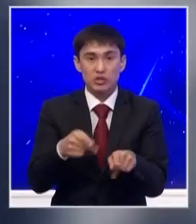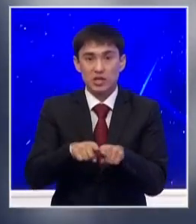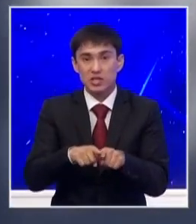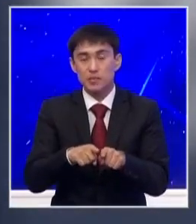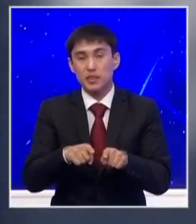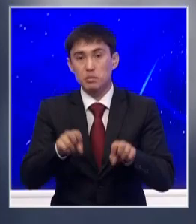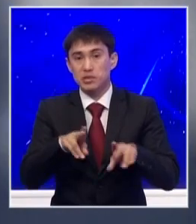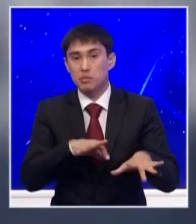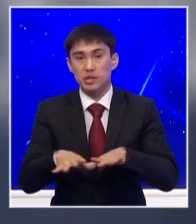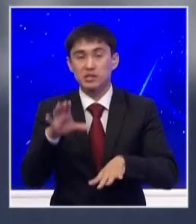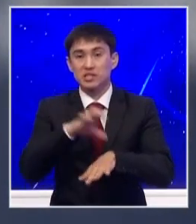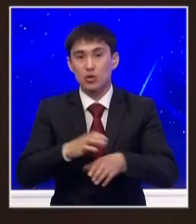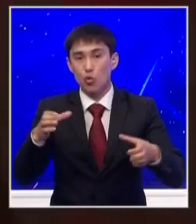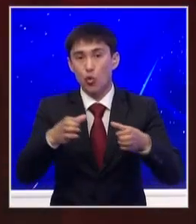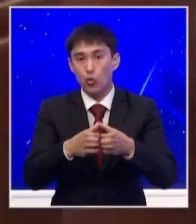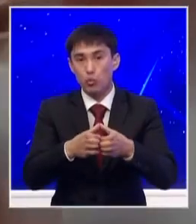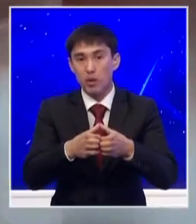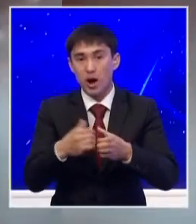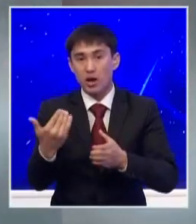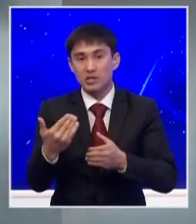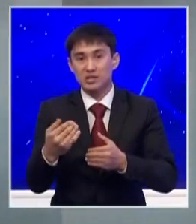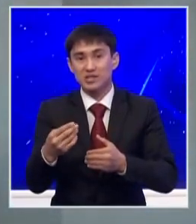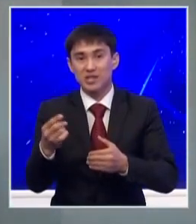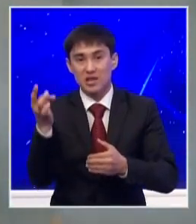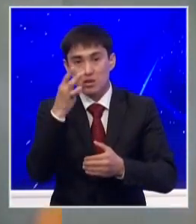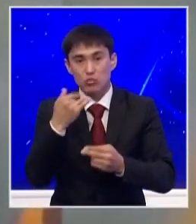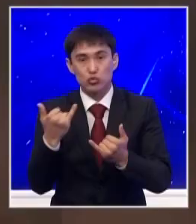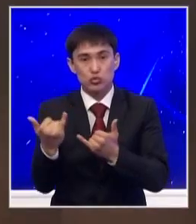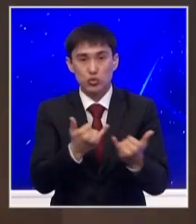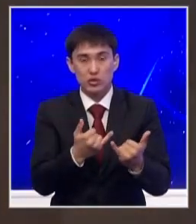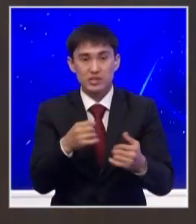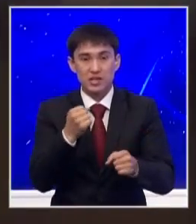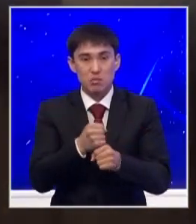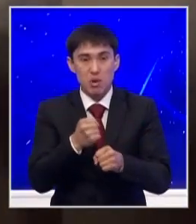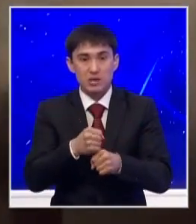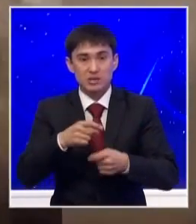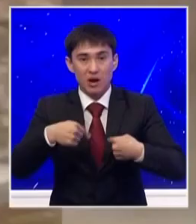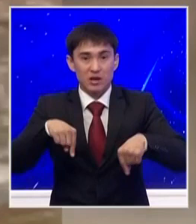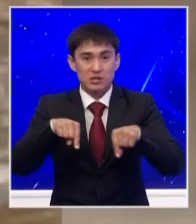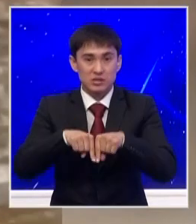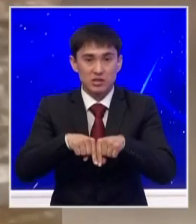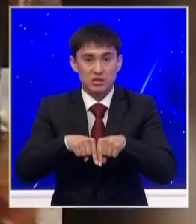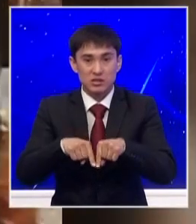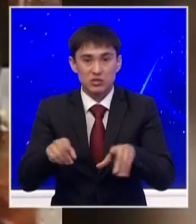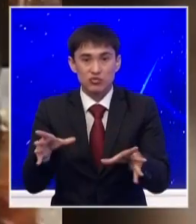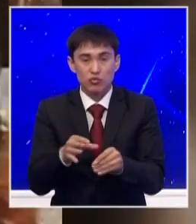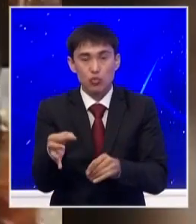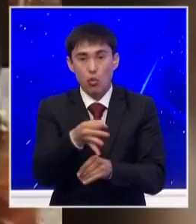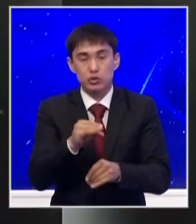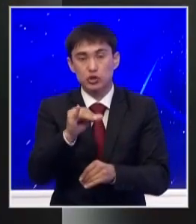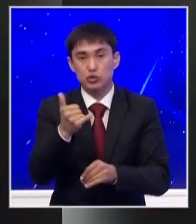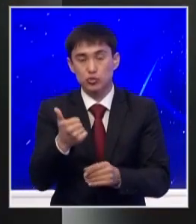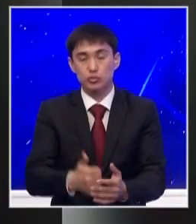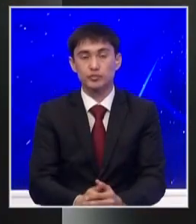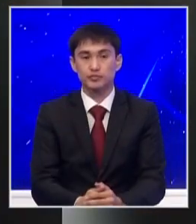спецоперации была задержана целая группировка, оказывающая интимные услуги и занимающаяся организацией сводничества в области